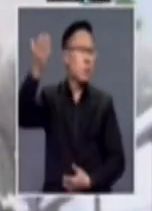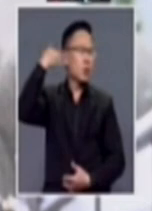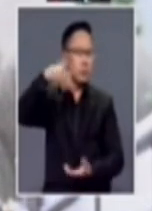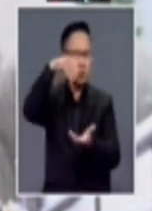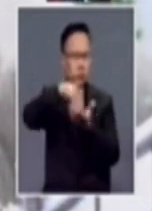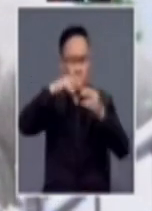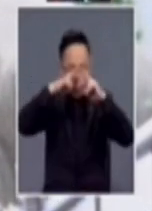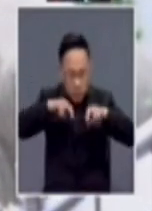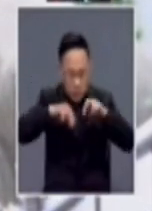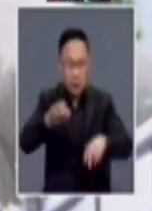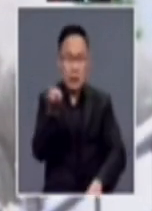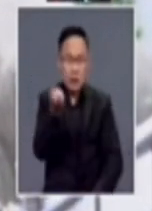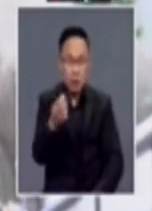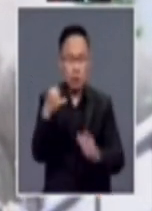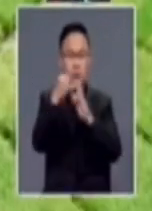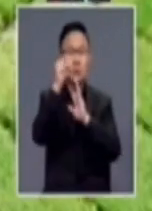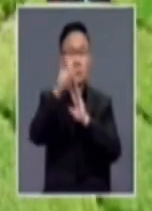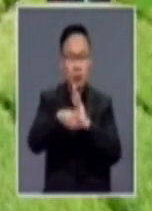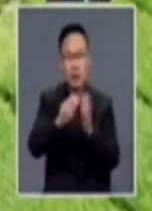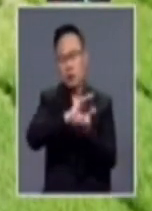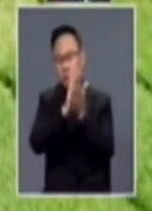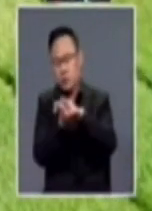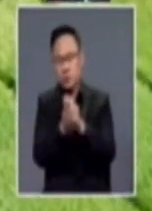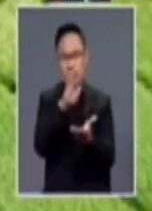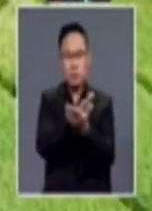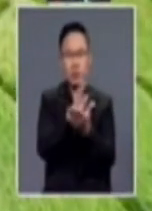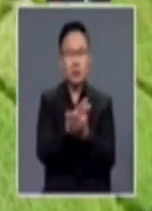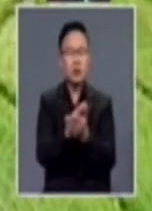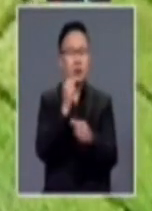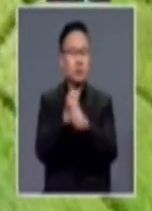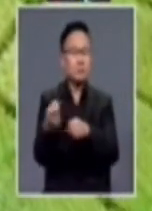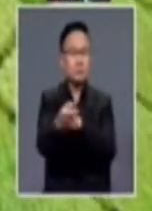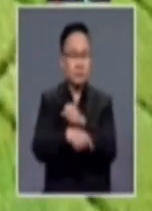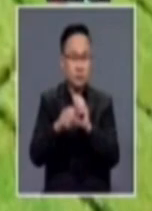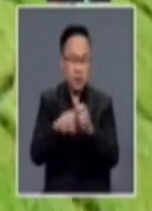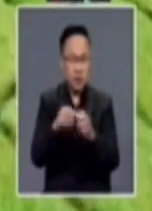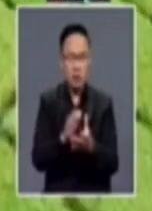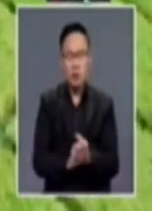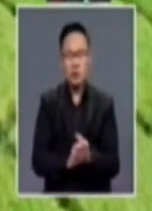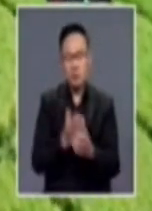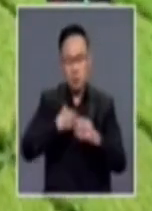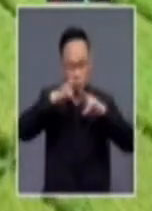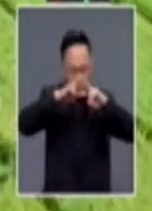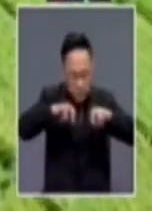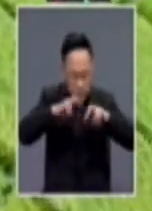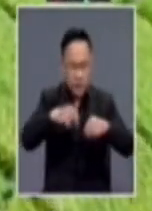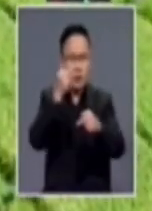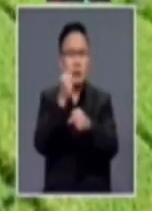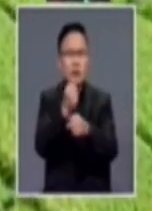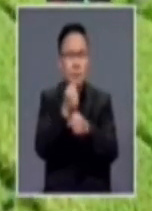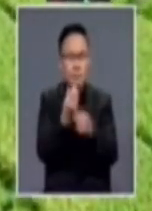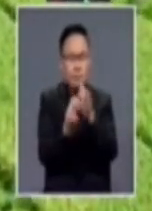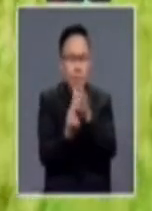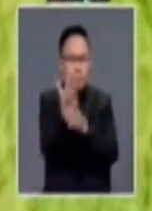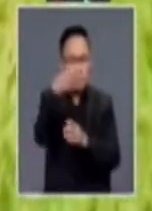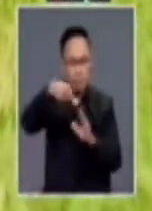าวที่ศูนย์วิจัยข้าวเนี่ยก็จะมีการวิจัยศึกษาเกี่ยวกับพันธุ์ข้าวต่างๆแล้วก็มีแปลงสาธิตเ